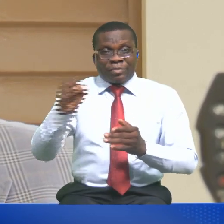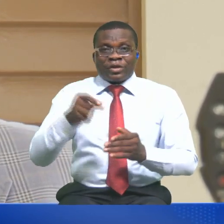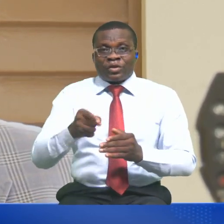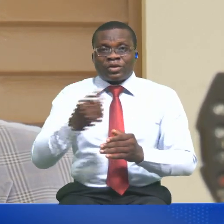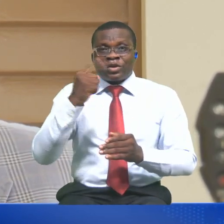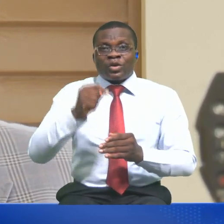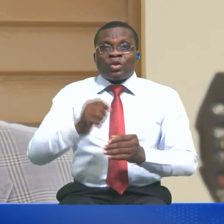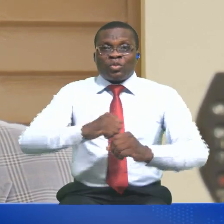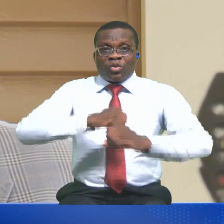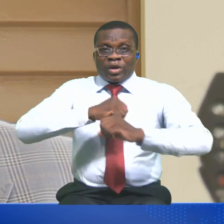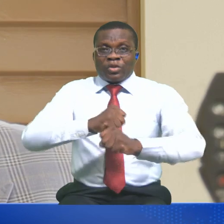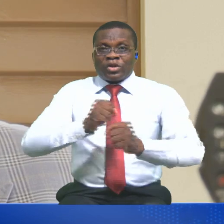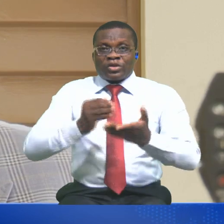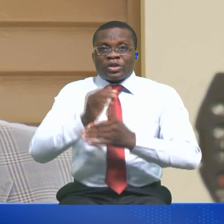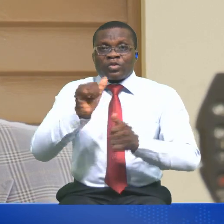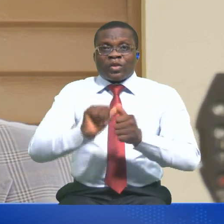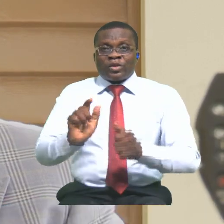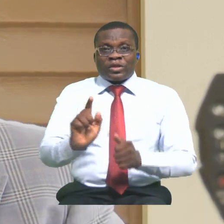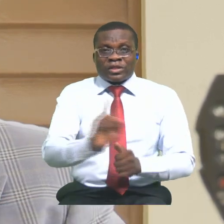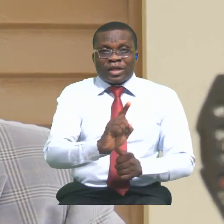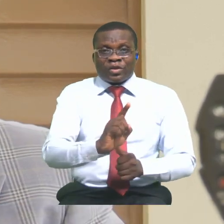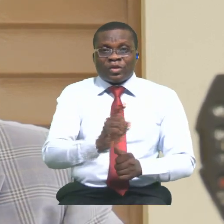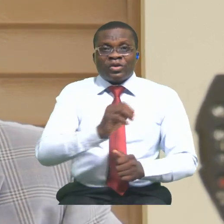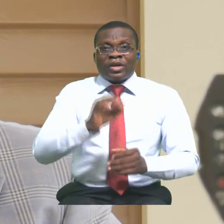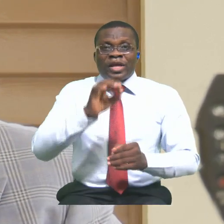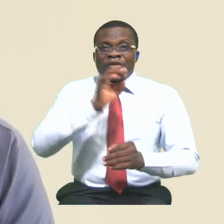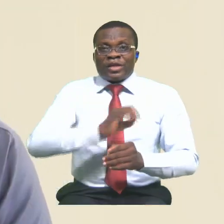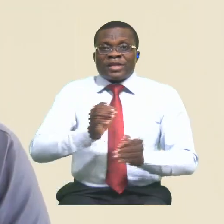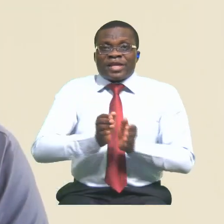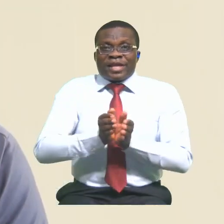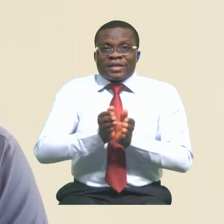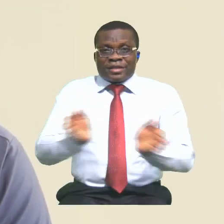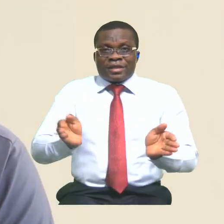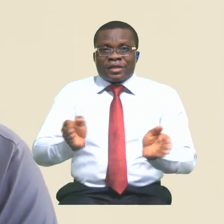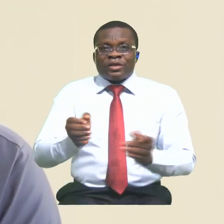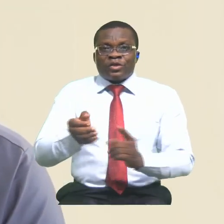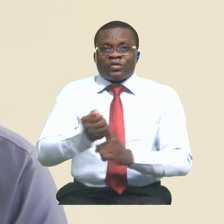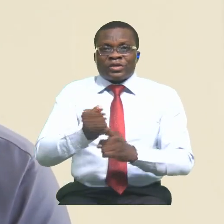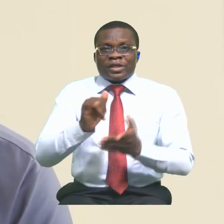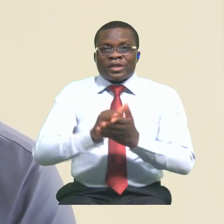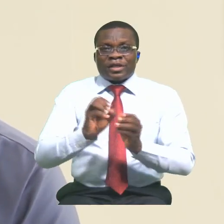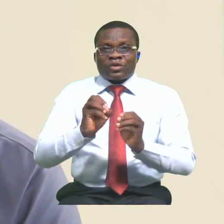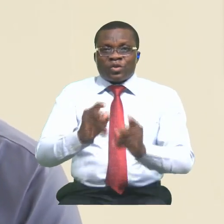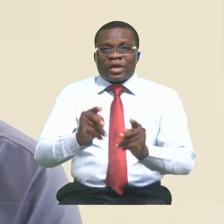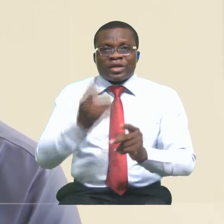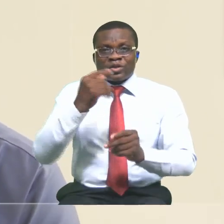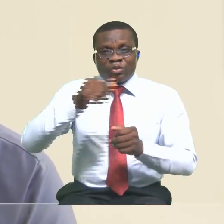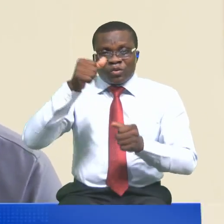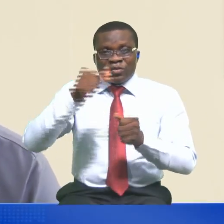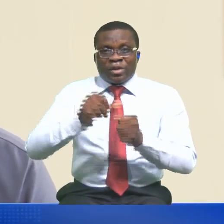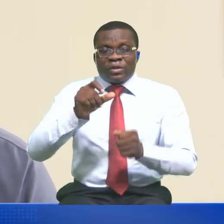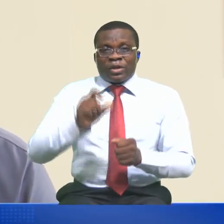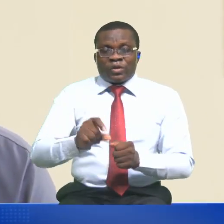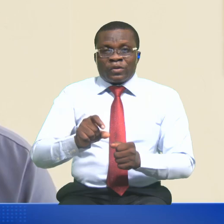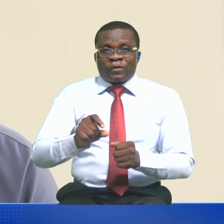la protection des droits de chacun et de l'intérêt général. Je voudrais saisir également cette occasion pour vous rappeler que il y a